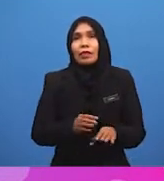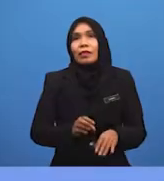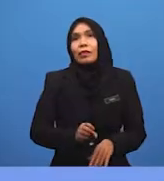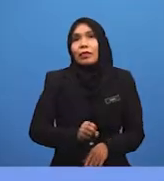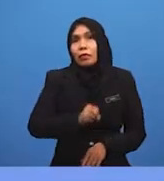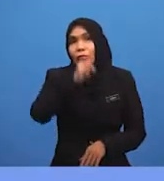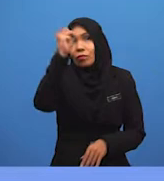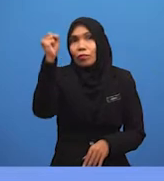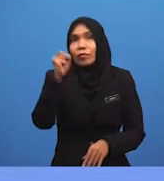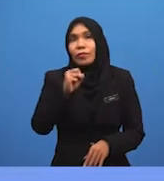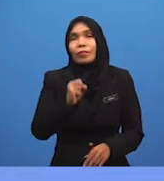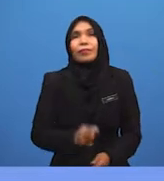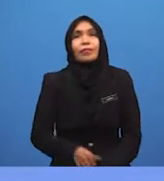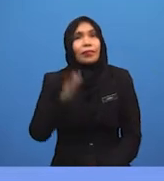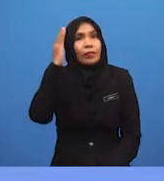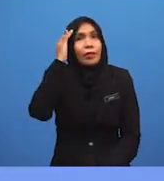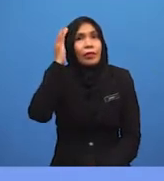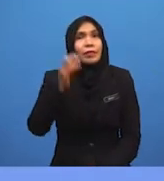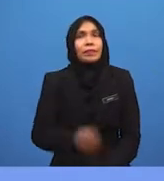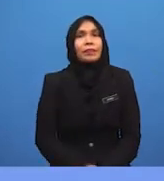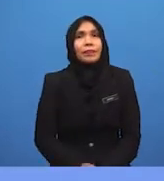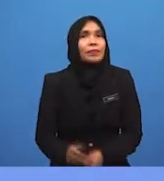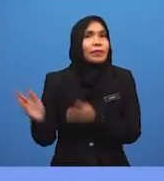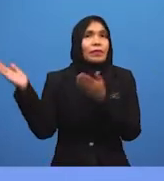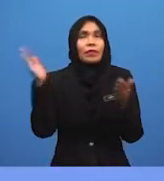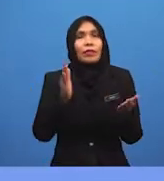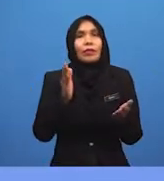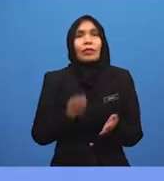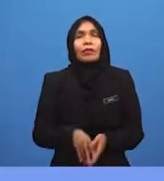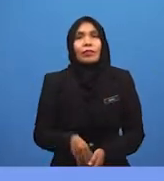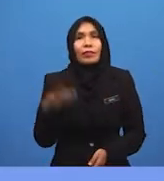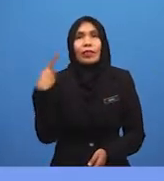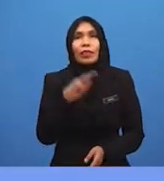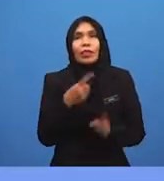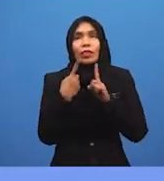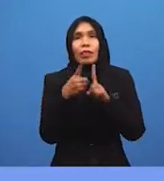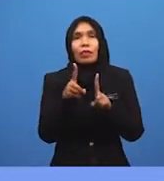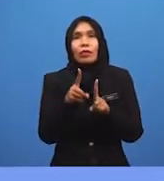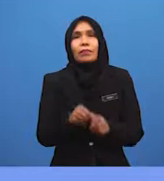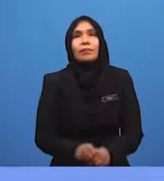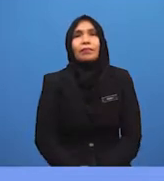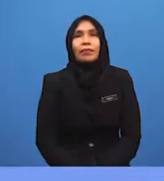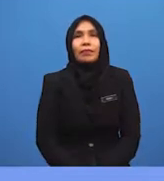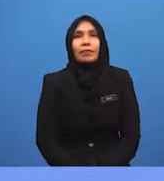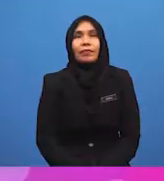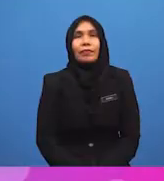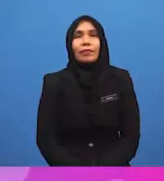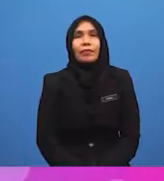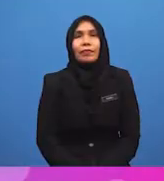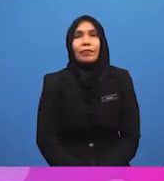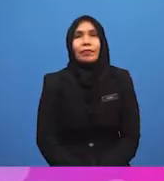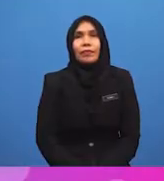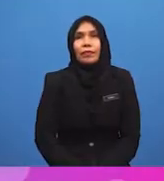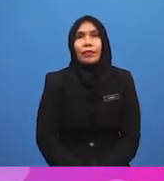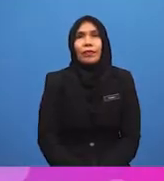ini. Jom kita menjawab beberapa soalan sebelum akhiri kelas pada hari ini.